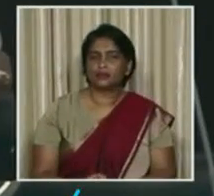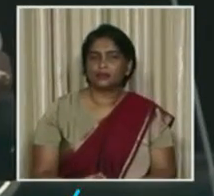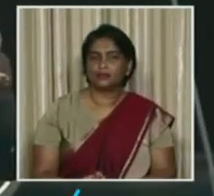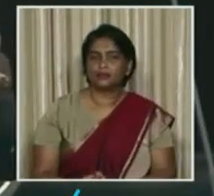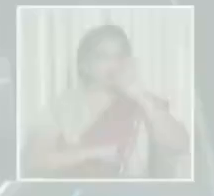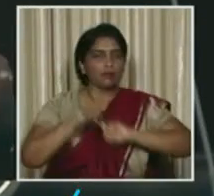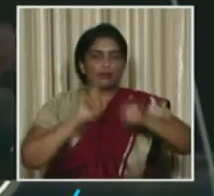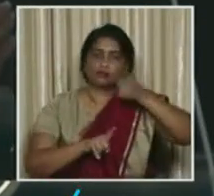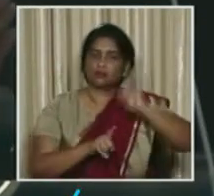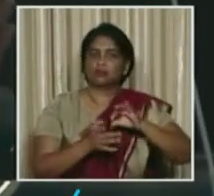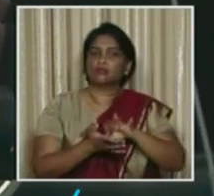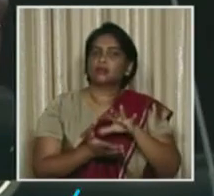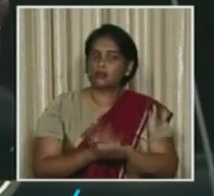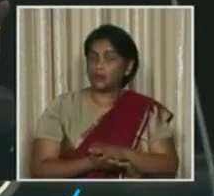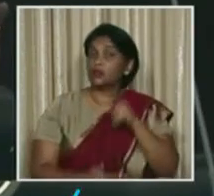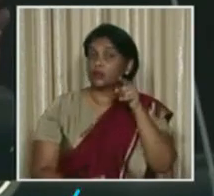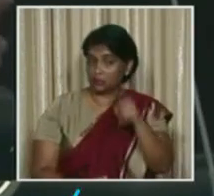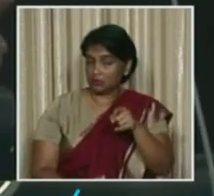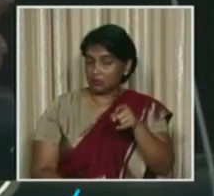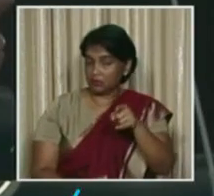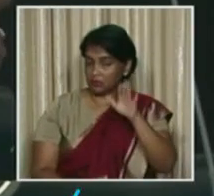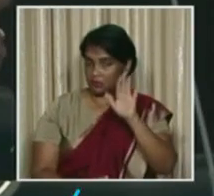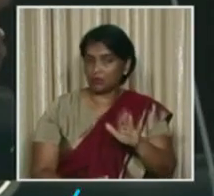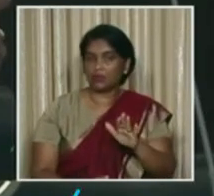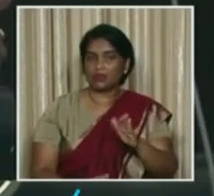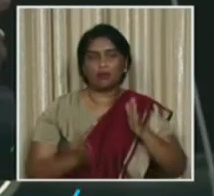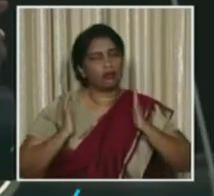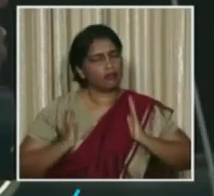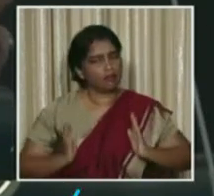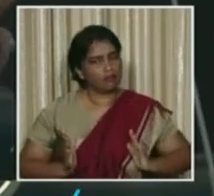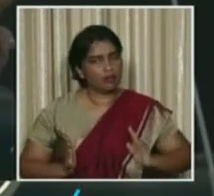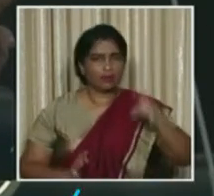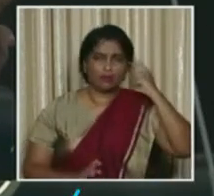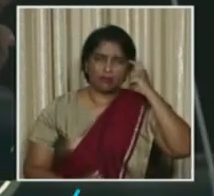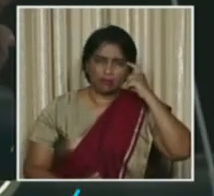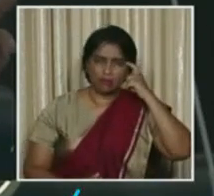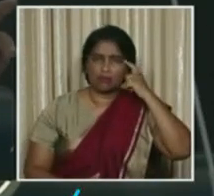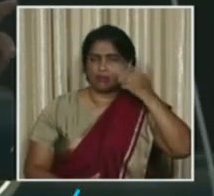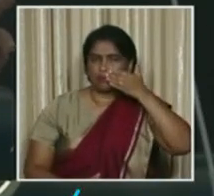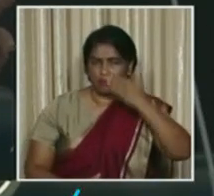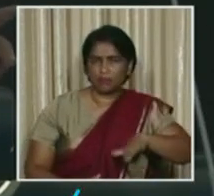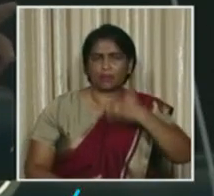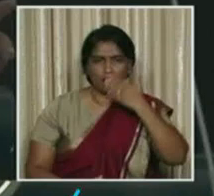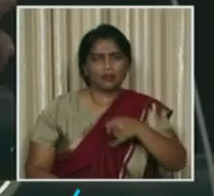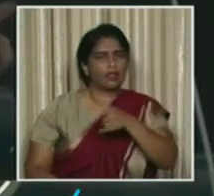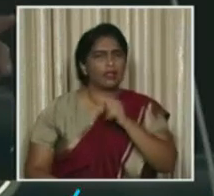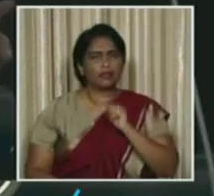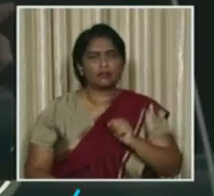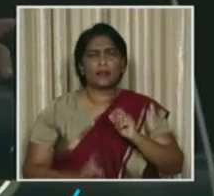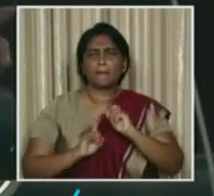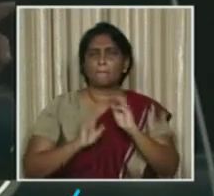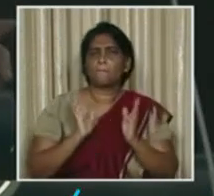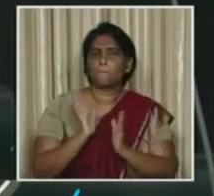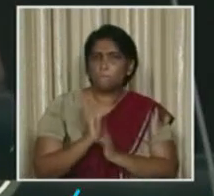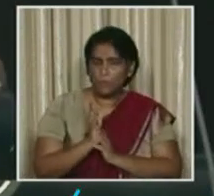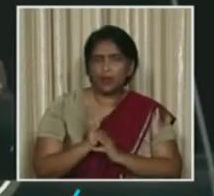ගරු අගමැතිතුමා කියලා ඔබතුමාට කායික සහ මානසික හැකියාවන් දෙකම තියෙදී ඇයි මේ ජන